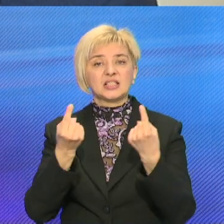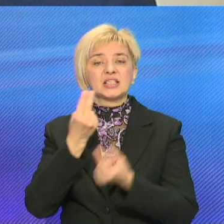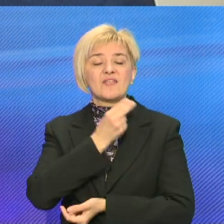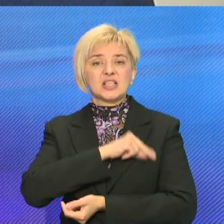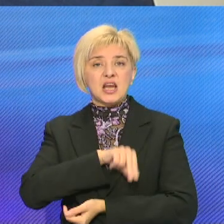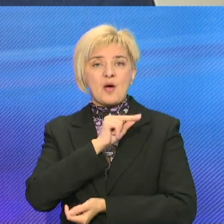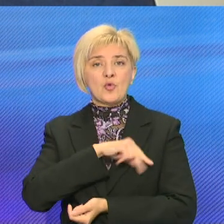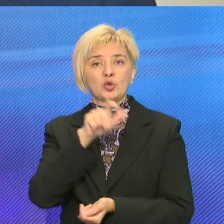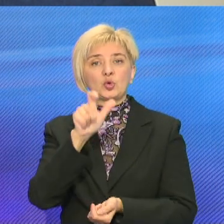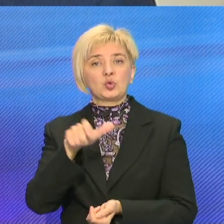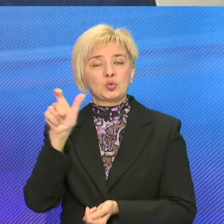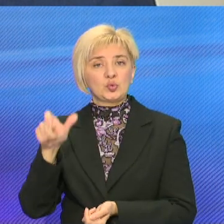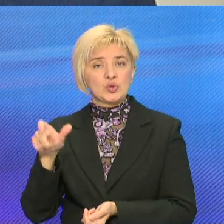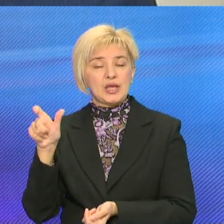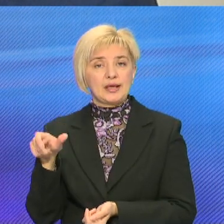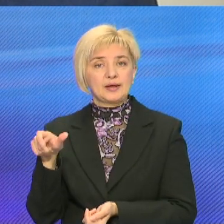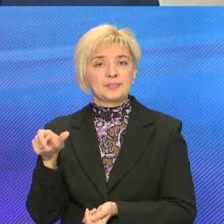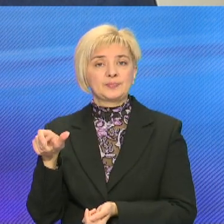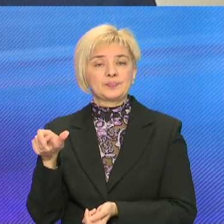людей, работников